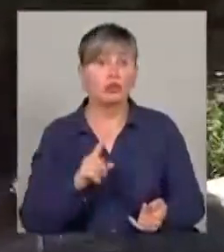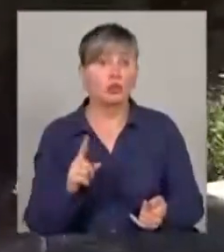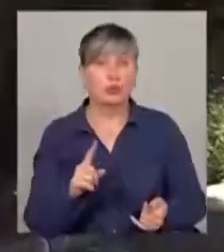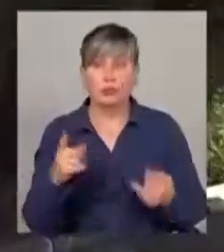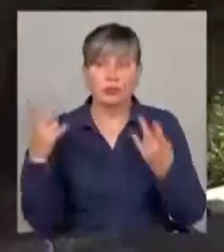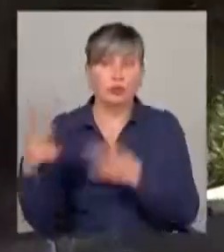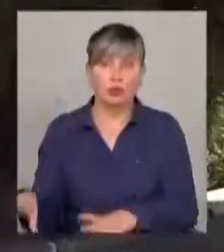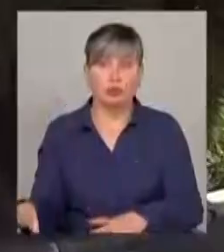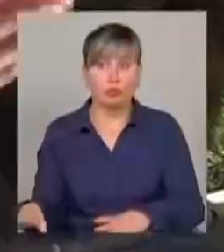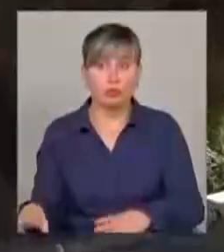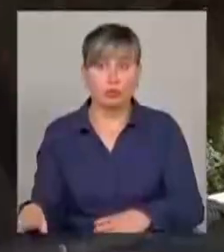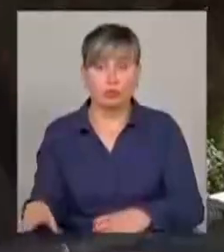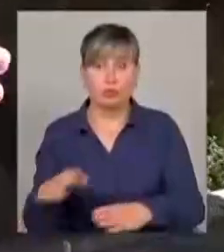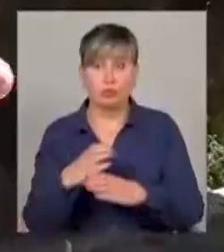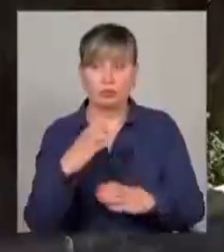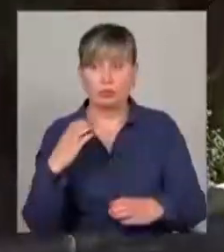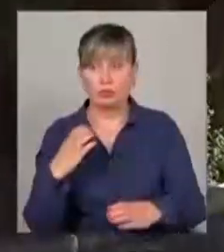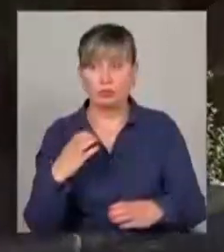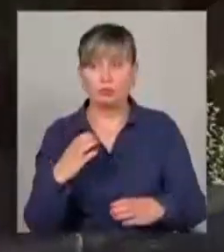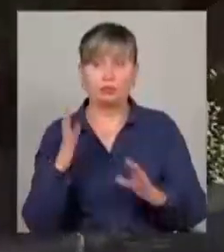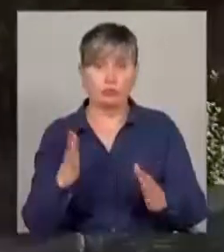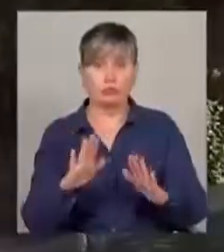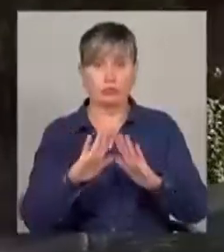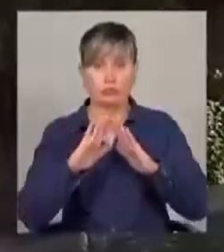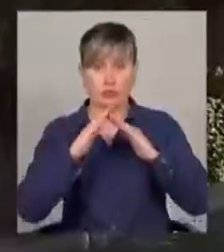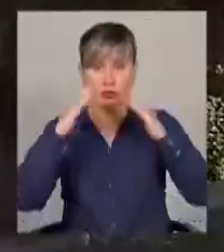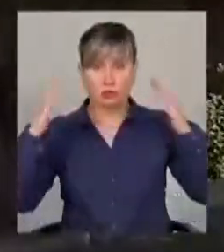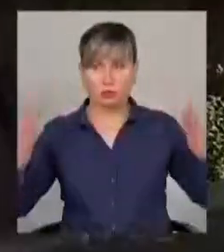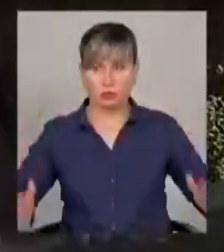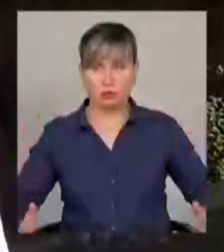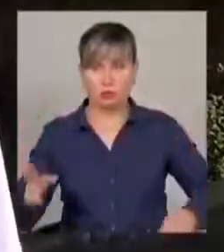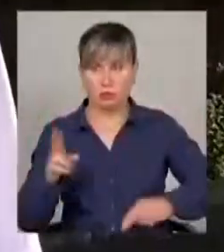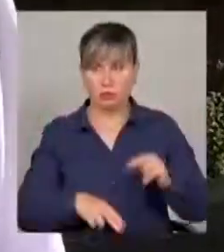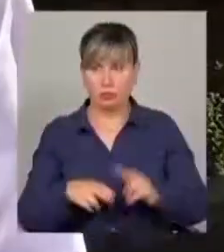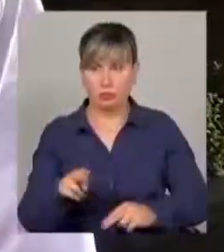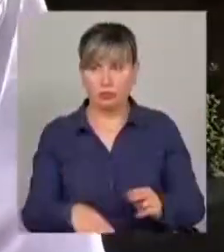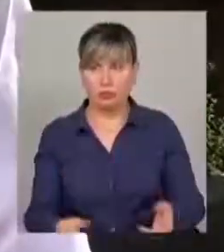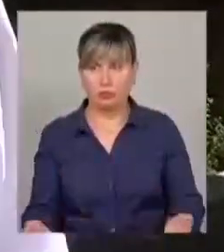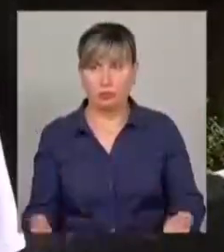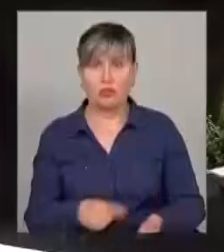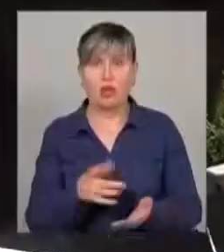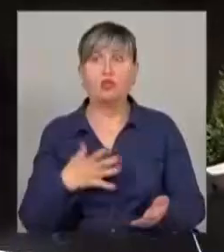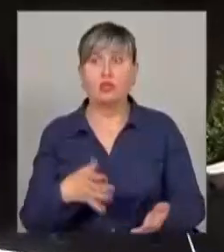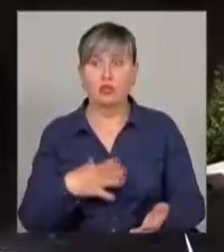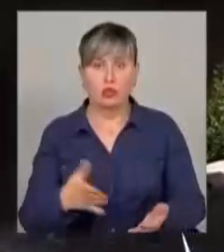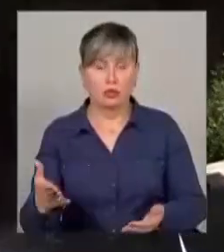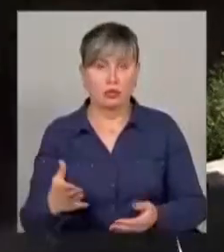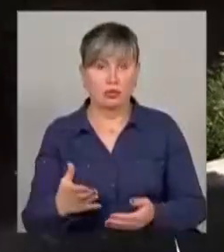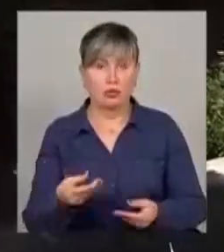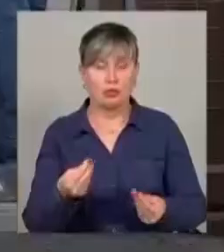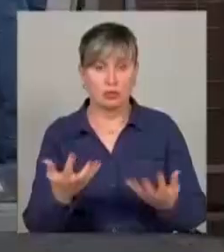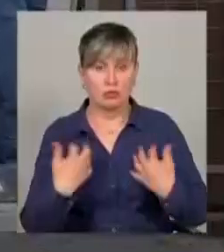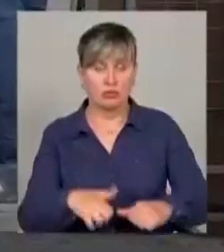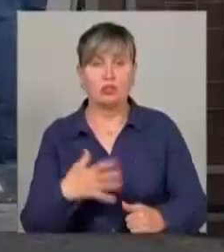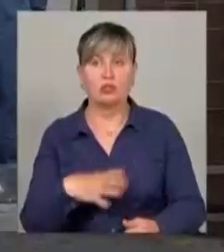нам не нужны. Будет крытое здание строиться. Вопрос, зачем тогда вы сняли с нас